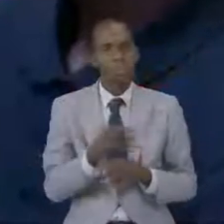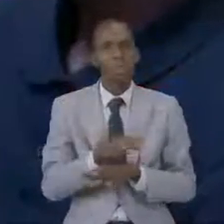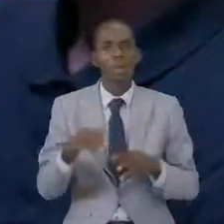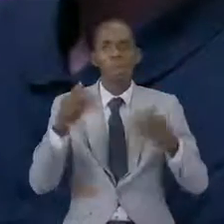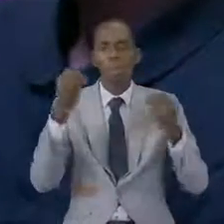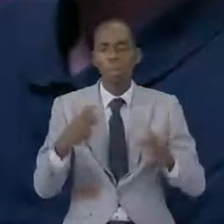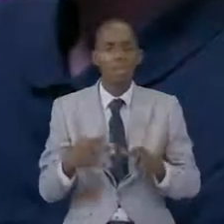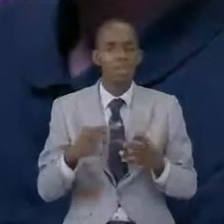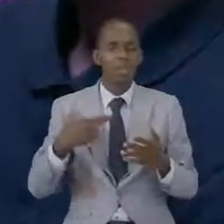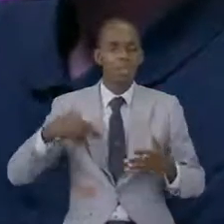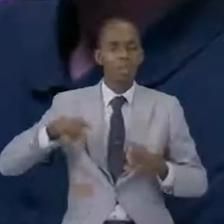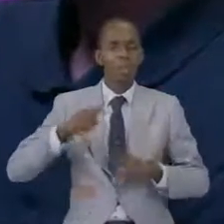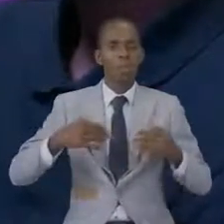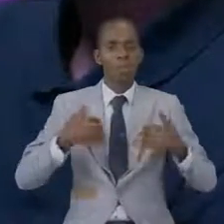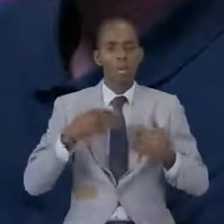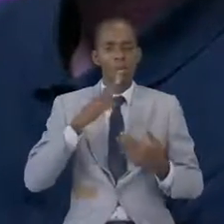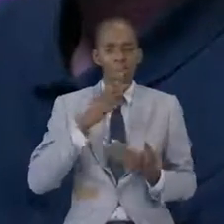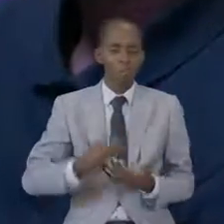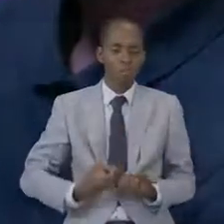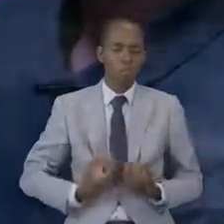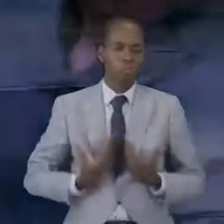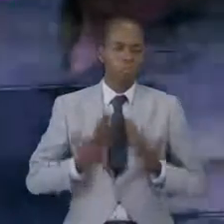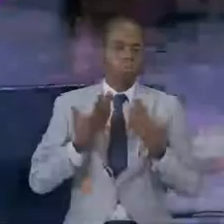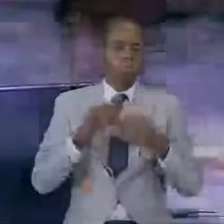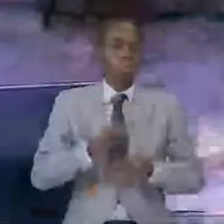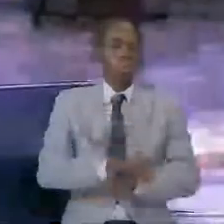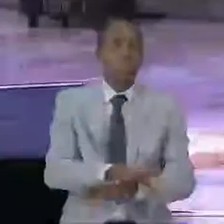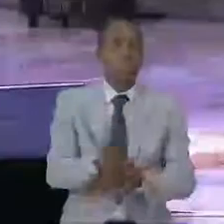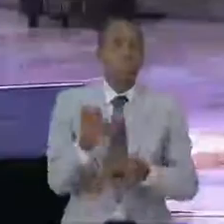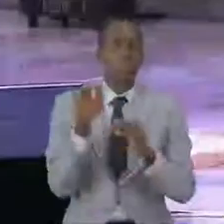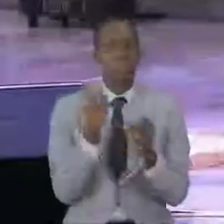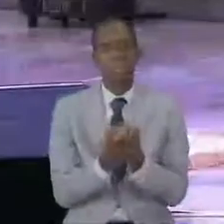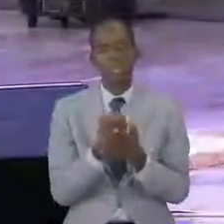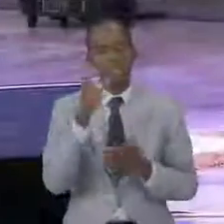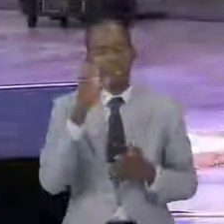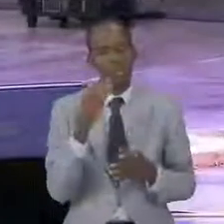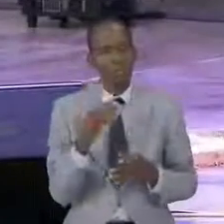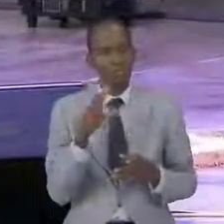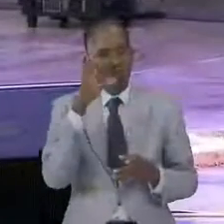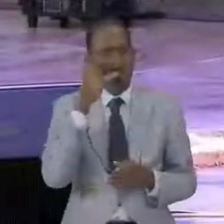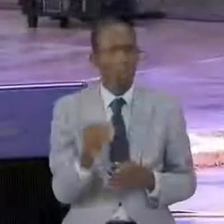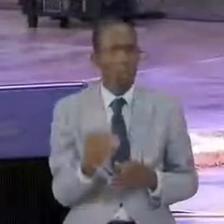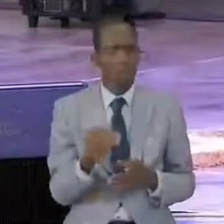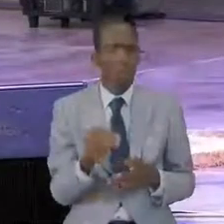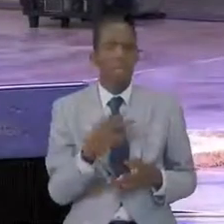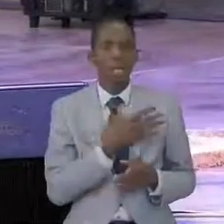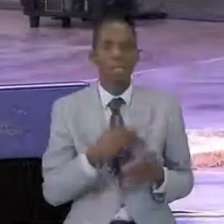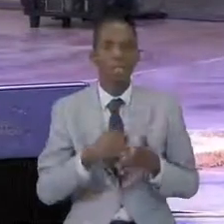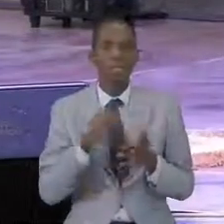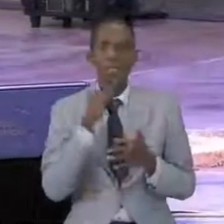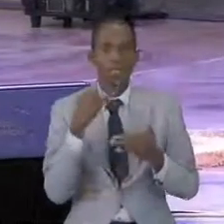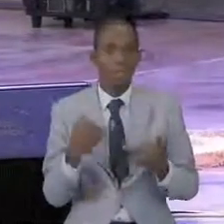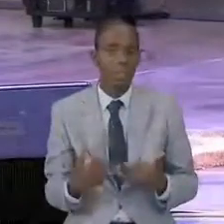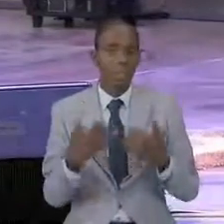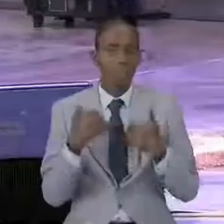des influenceurs et ignorants au salut au marché par ce Shalom alors et c'est